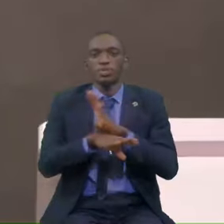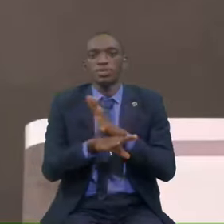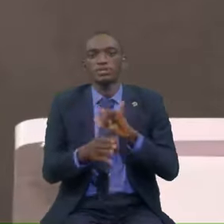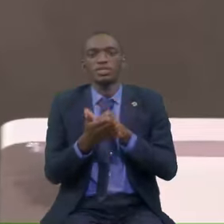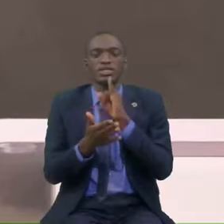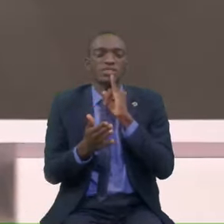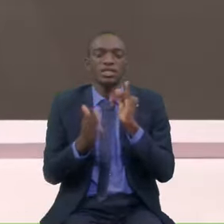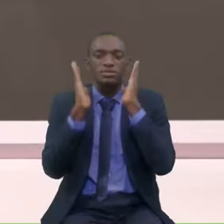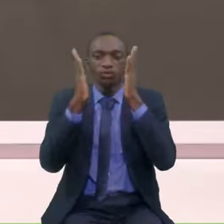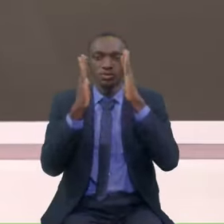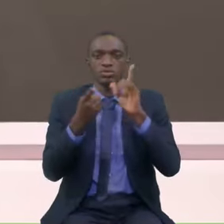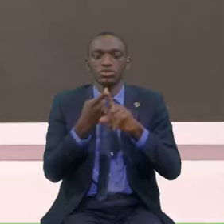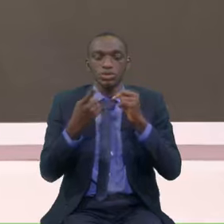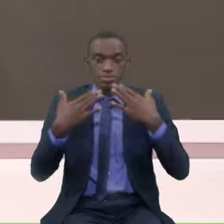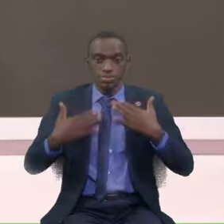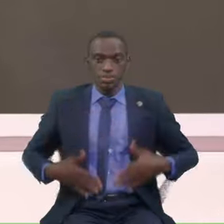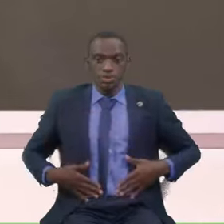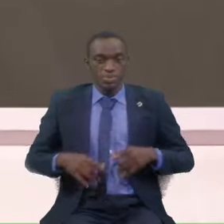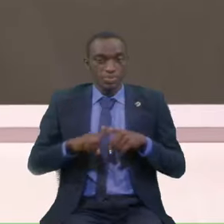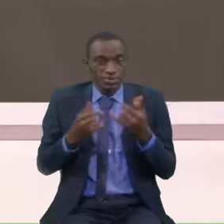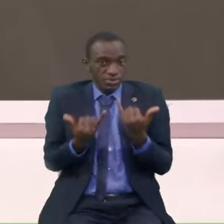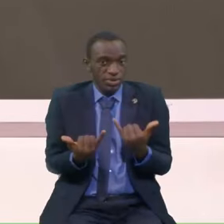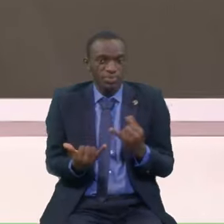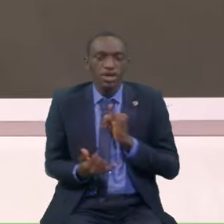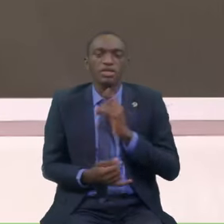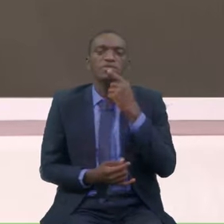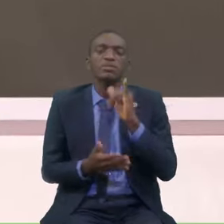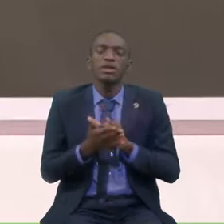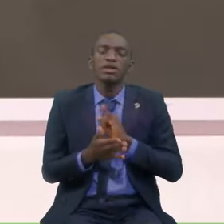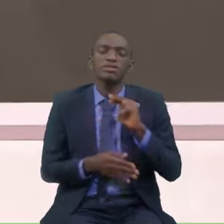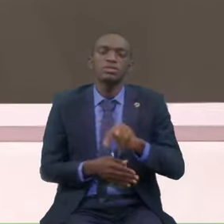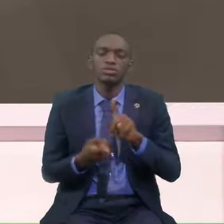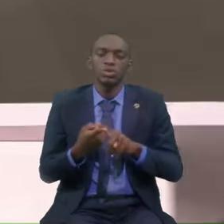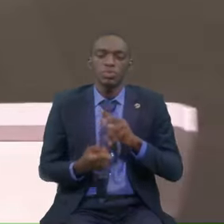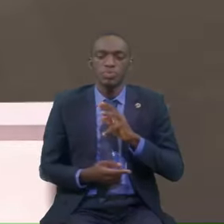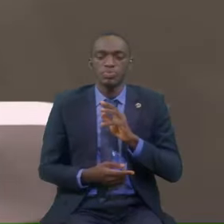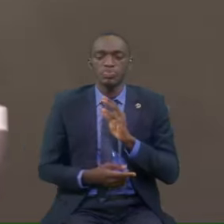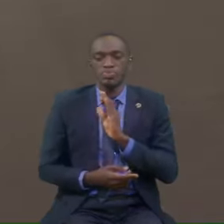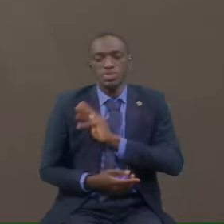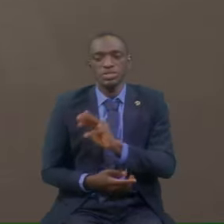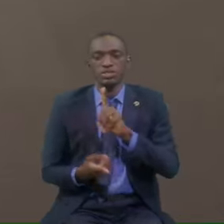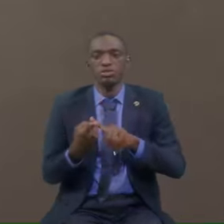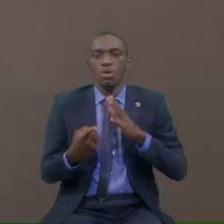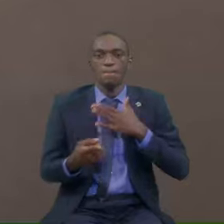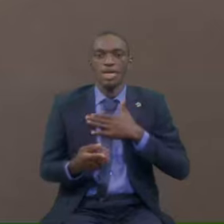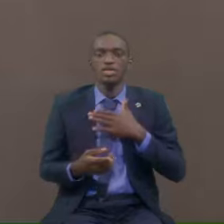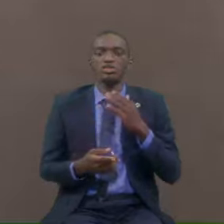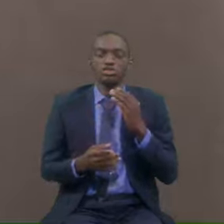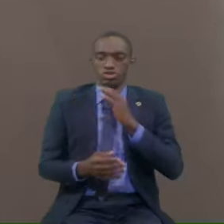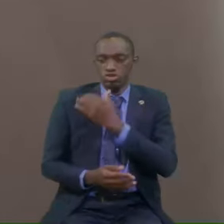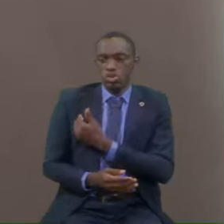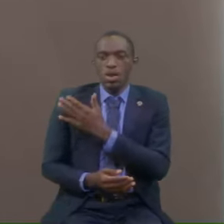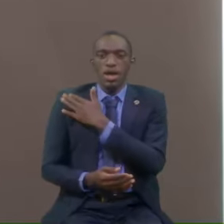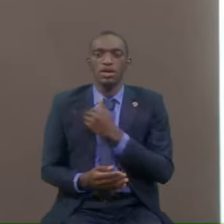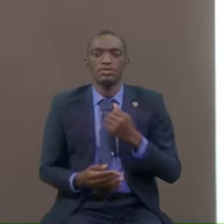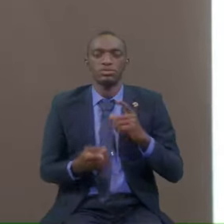l'attention pour le corps, maintenant, je dis, je veux maintenant servir mon corps, mon esprit et mon âme. Je veux